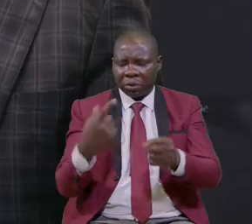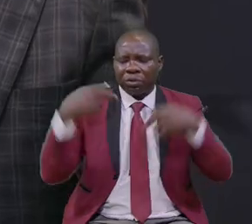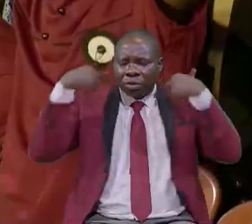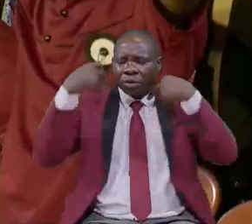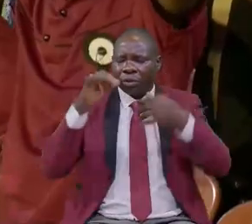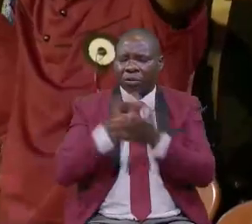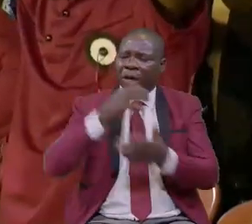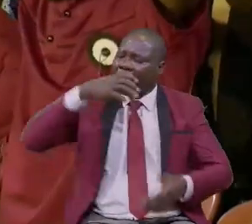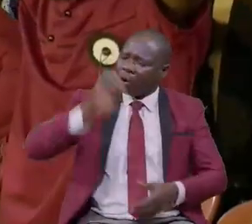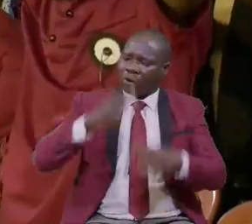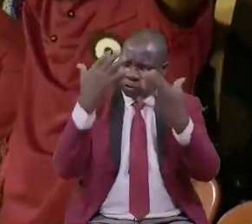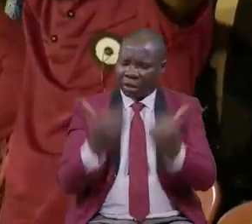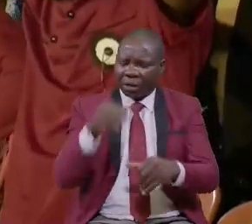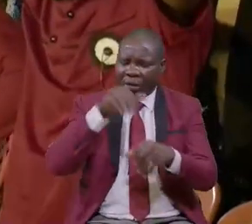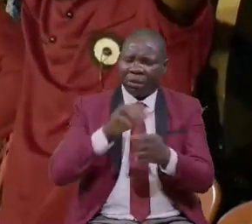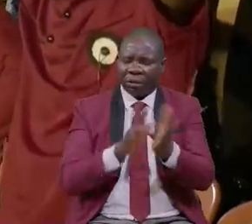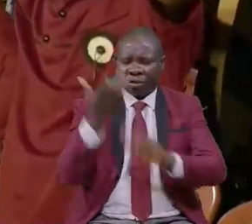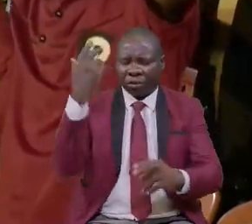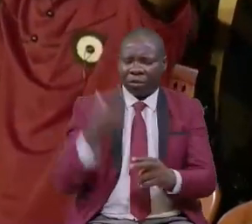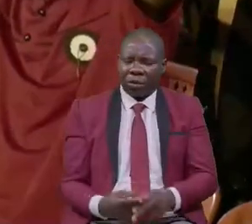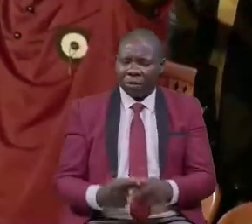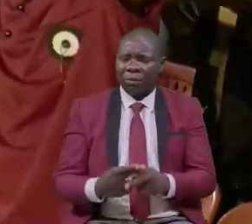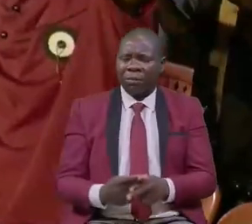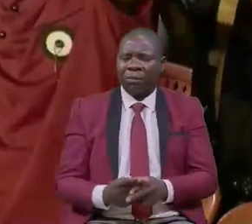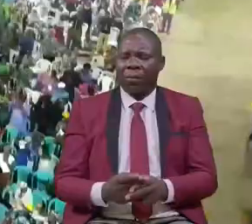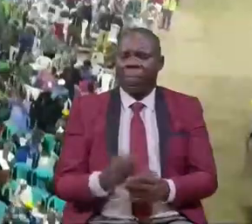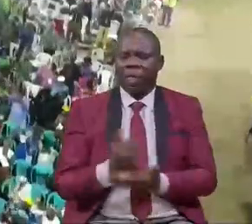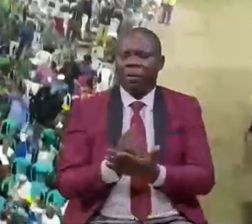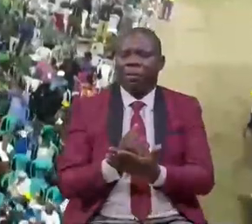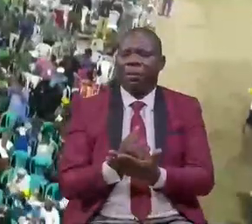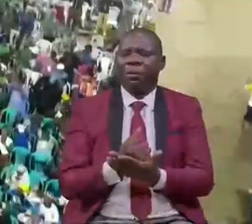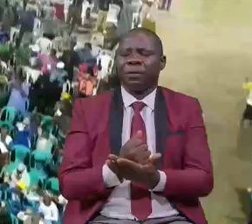cette malédiction maintenant. Au nom de Jésus.